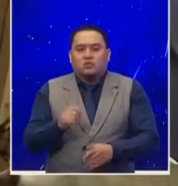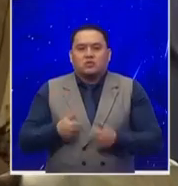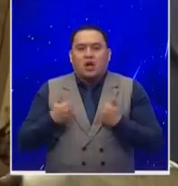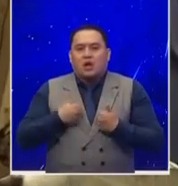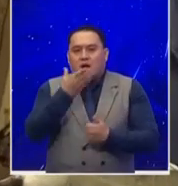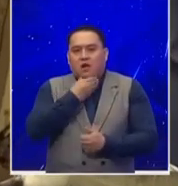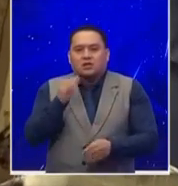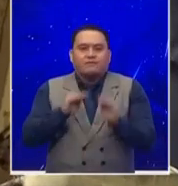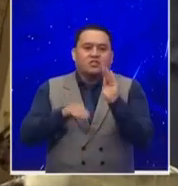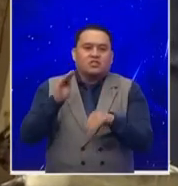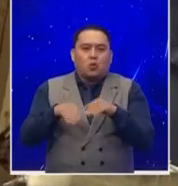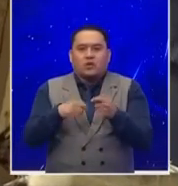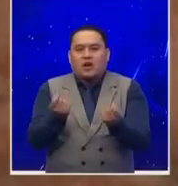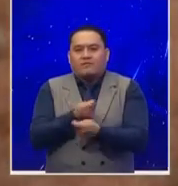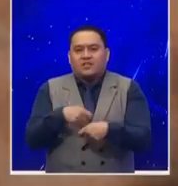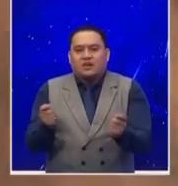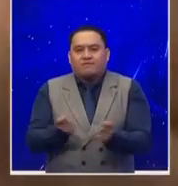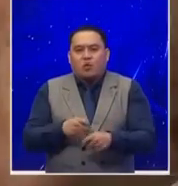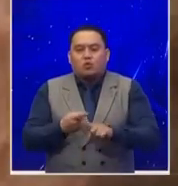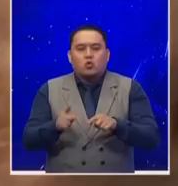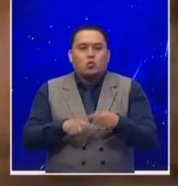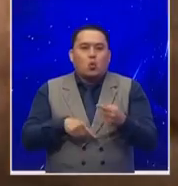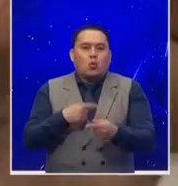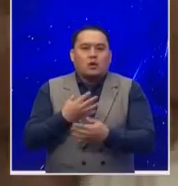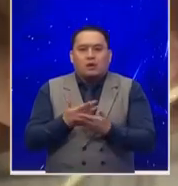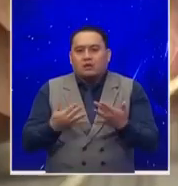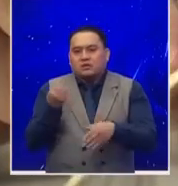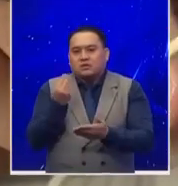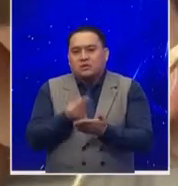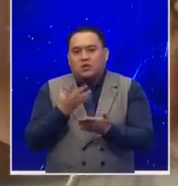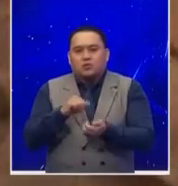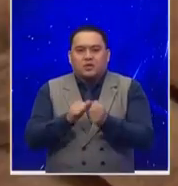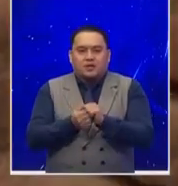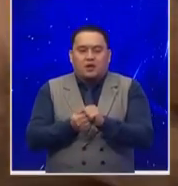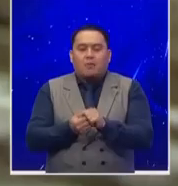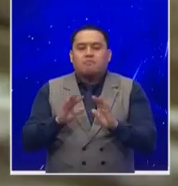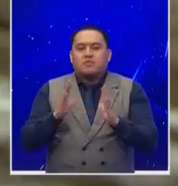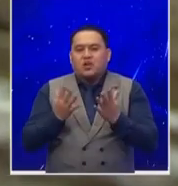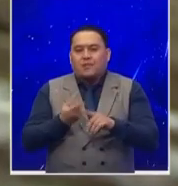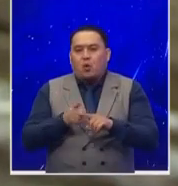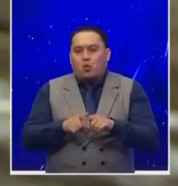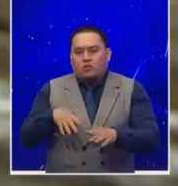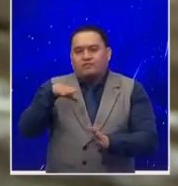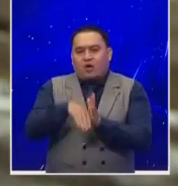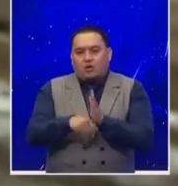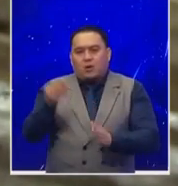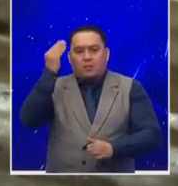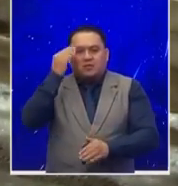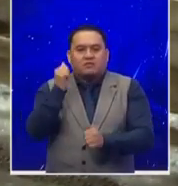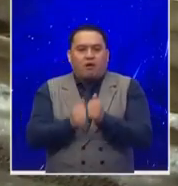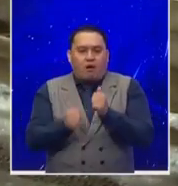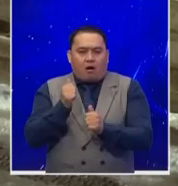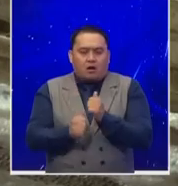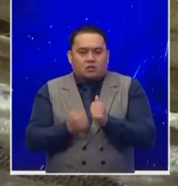старались красиво и симметрично заплетать, а также украшать рукоять различными драгоценностями. Мастер своего дела Даулет вкладывает смысл в каждый